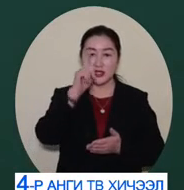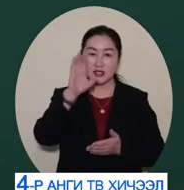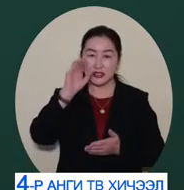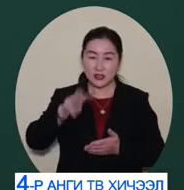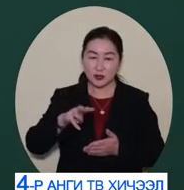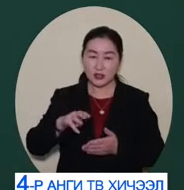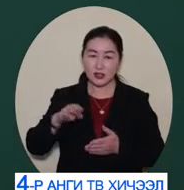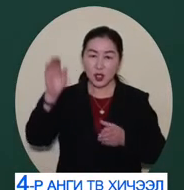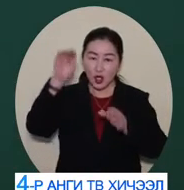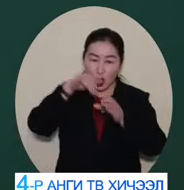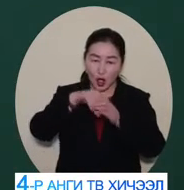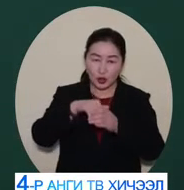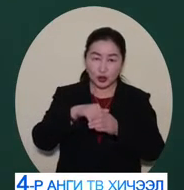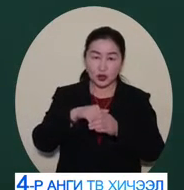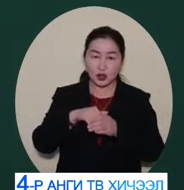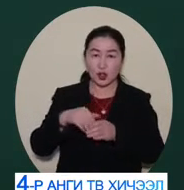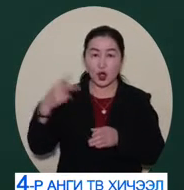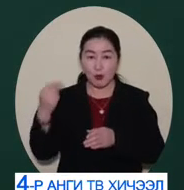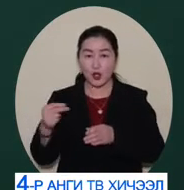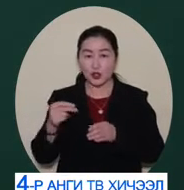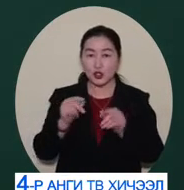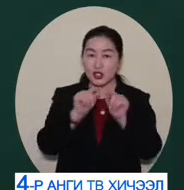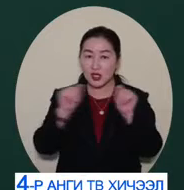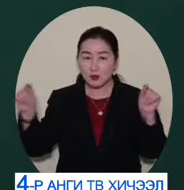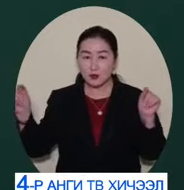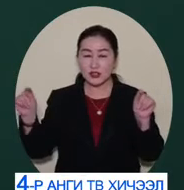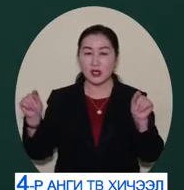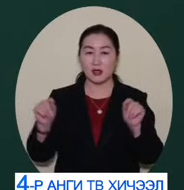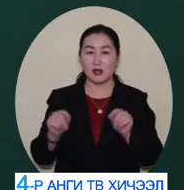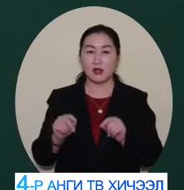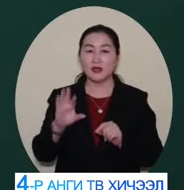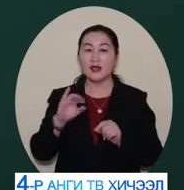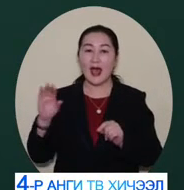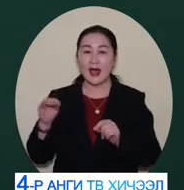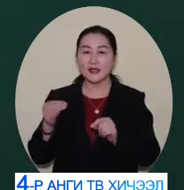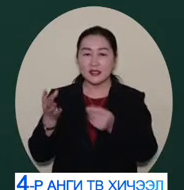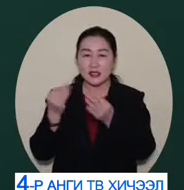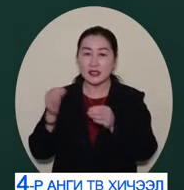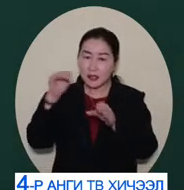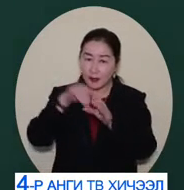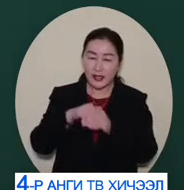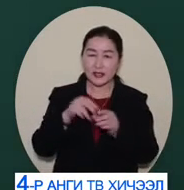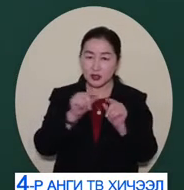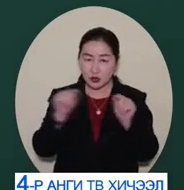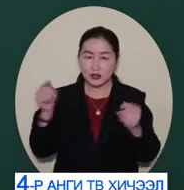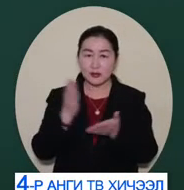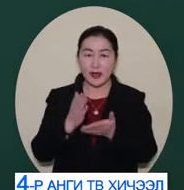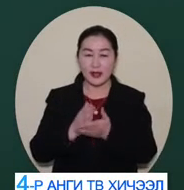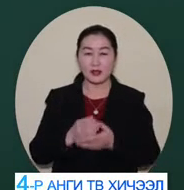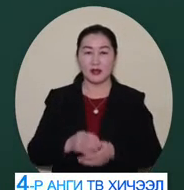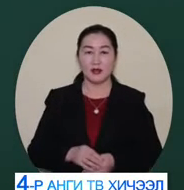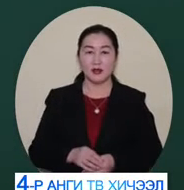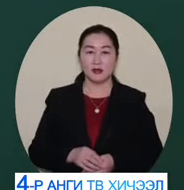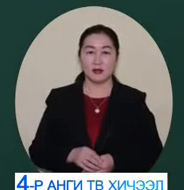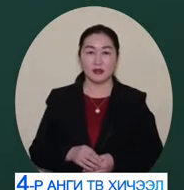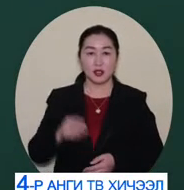см-ээр зурсан. За, охин болохоор хэдэн см-ээр зурсан бэлээ? 5 см-ээр зурсан тийм ээ? 5